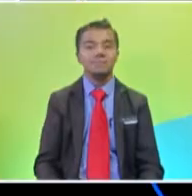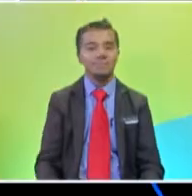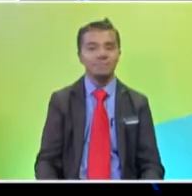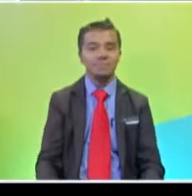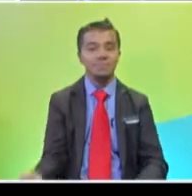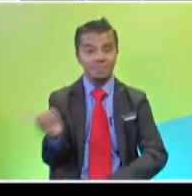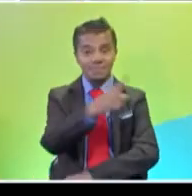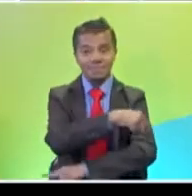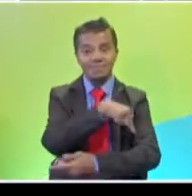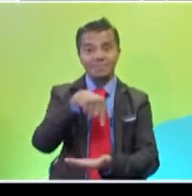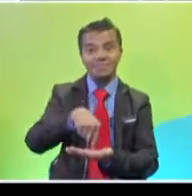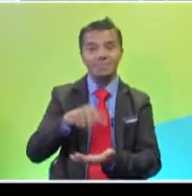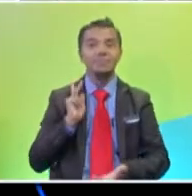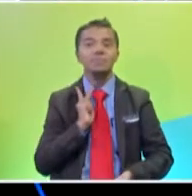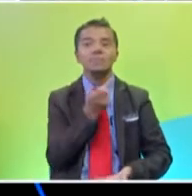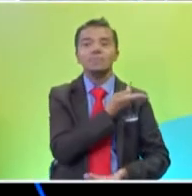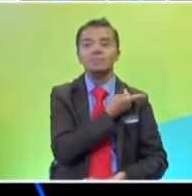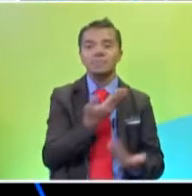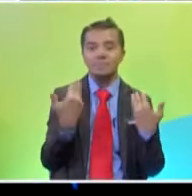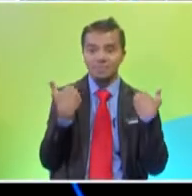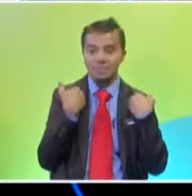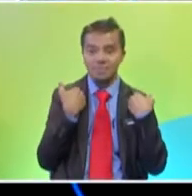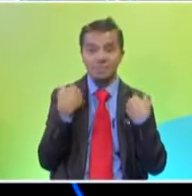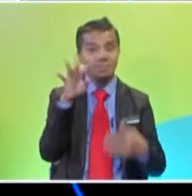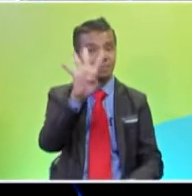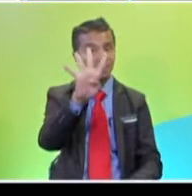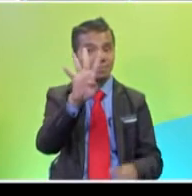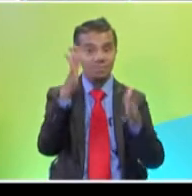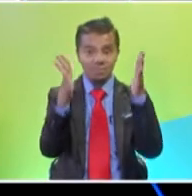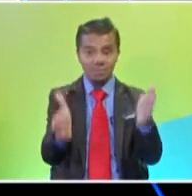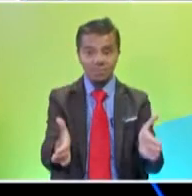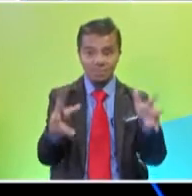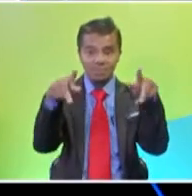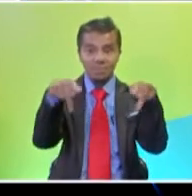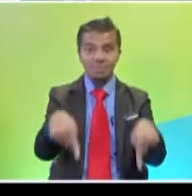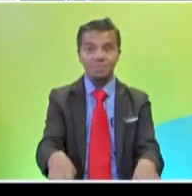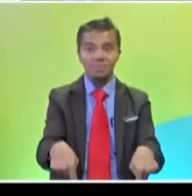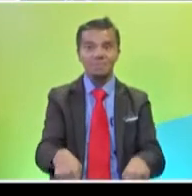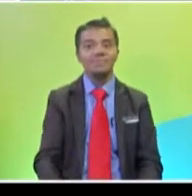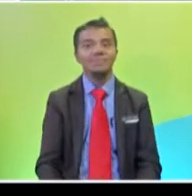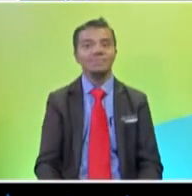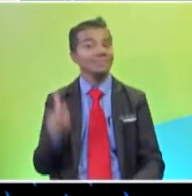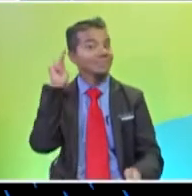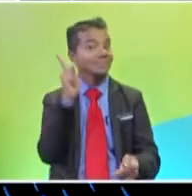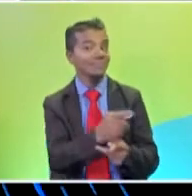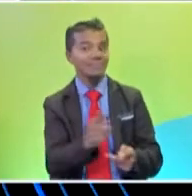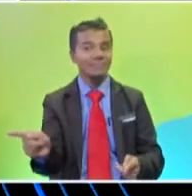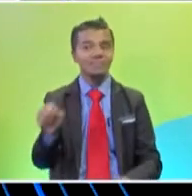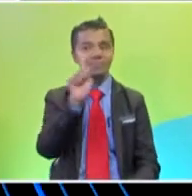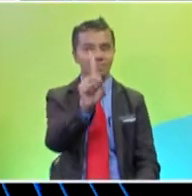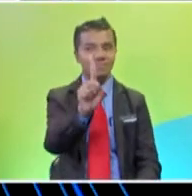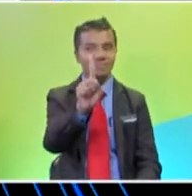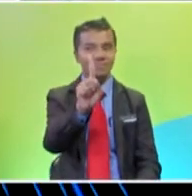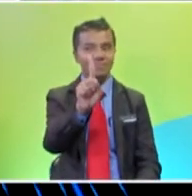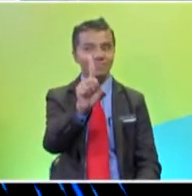kami ada 4 orang murid-murid dalam Google Meet. Cikgu akan kenalkan yang pertama. Nur Kalisa, bunga